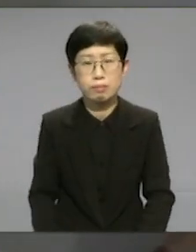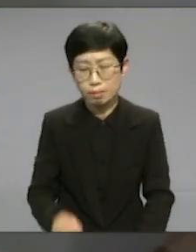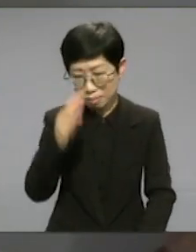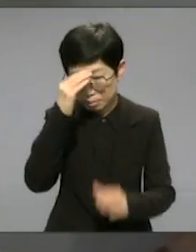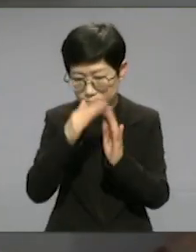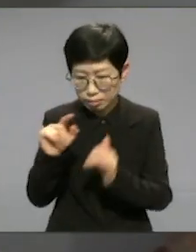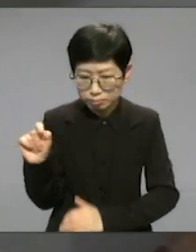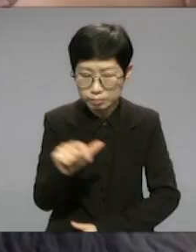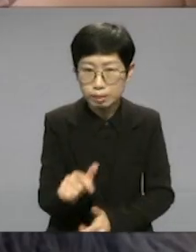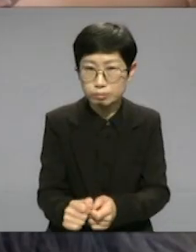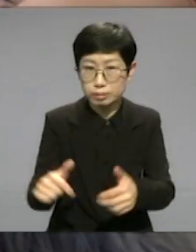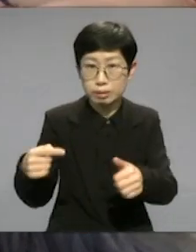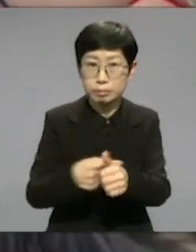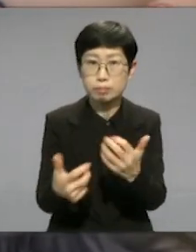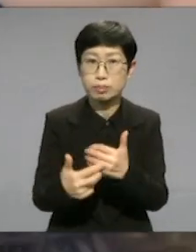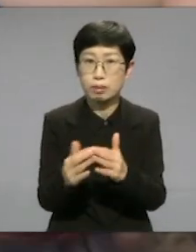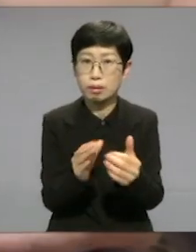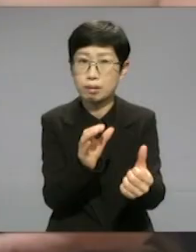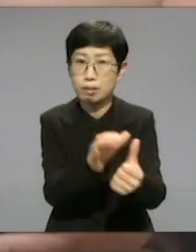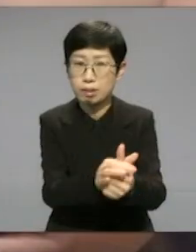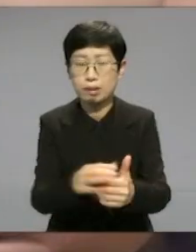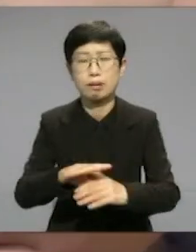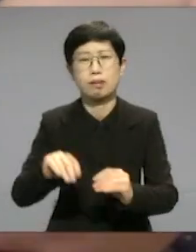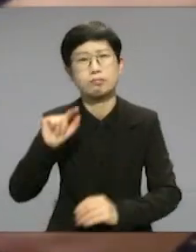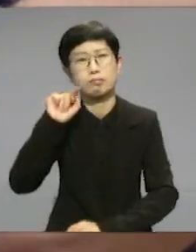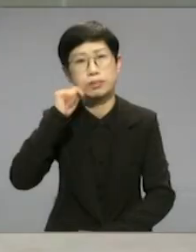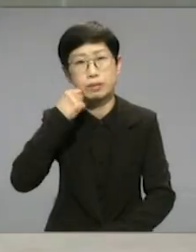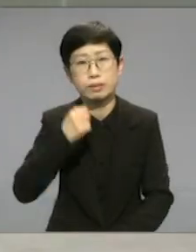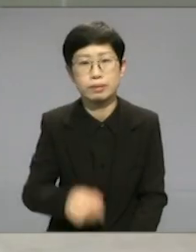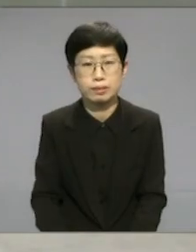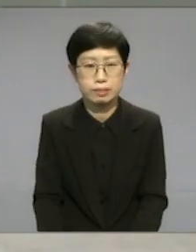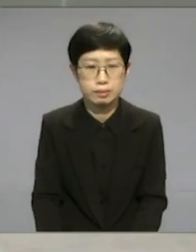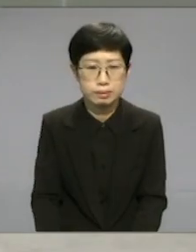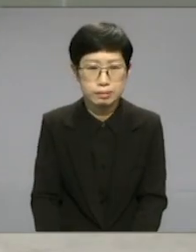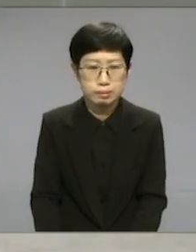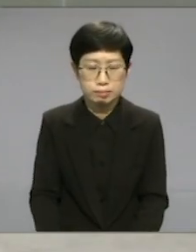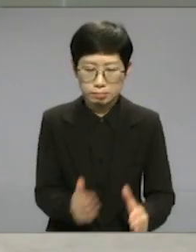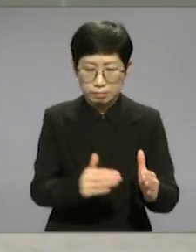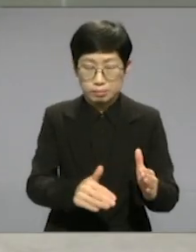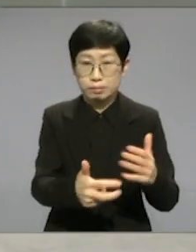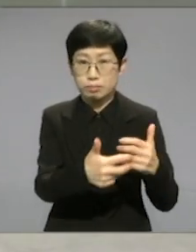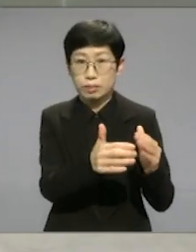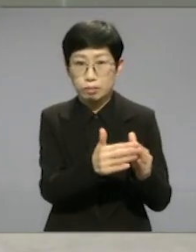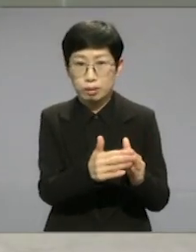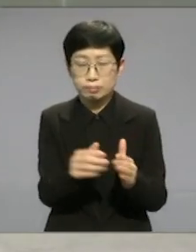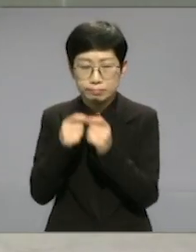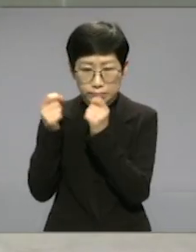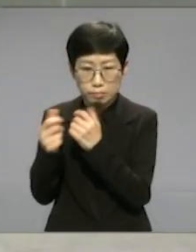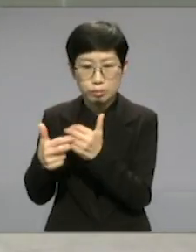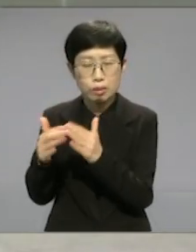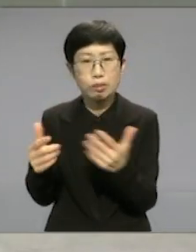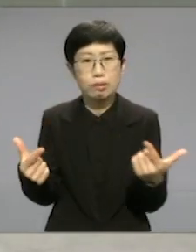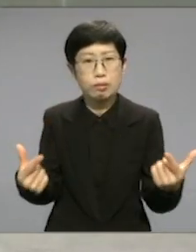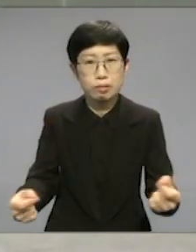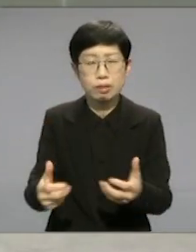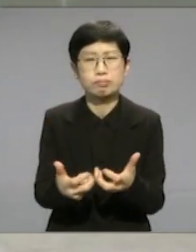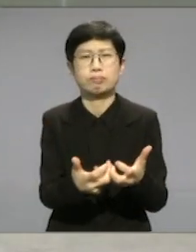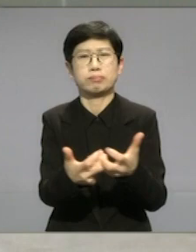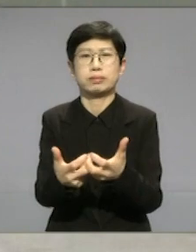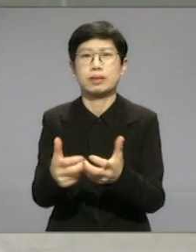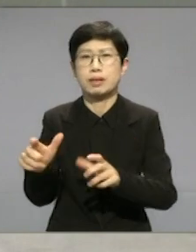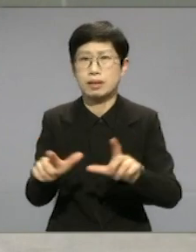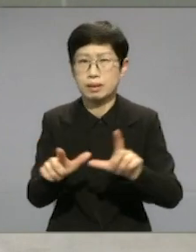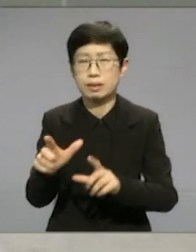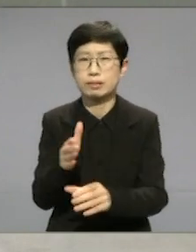증가하면서 의료 시스템엔 과부하가 걸리고 있습니다. O governo está fazendo as ações, né, com as tendas de hidratações,